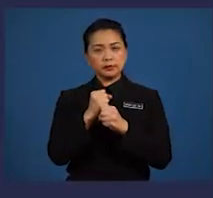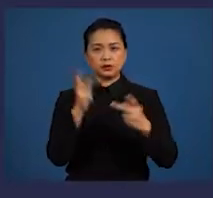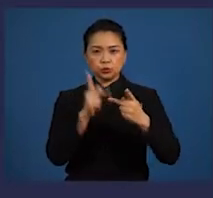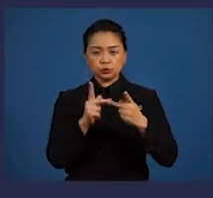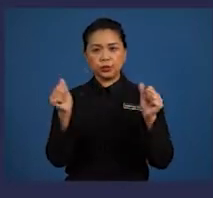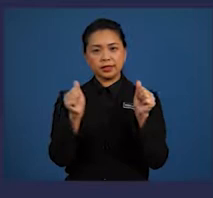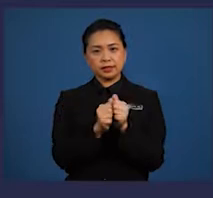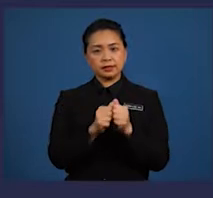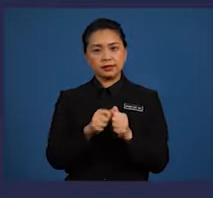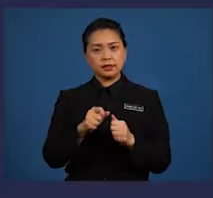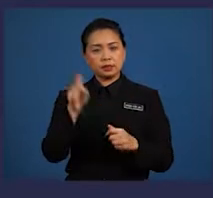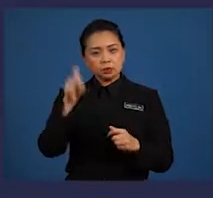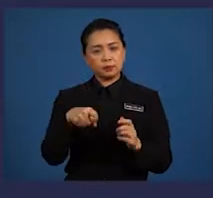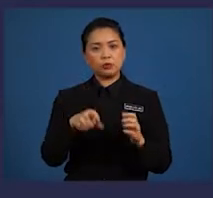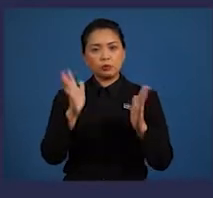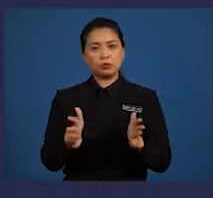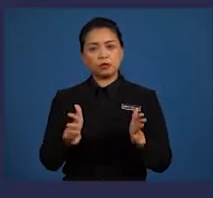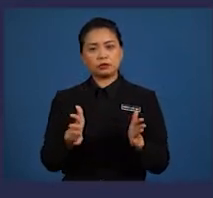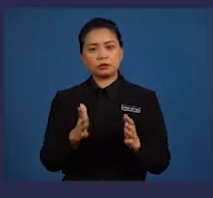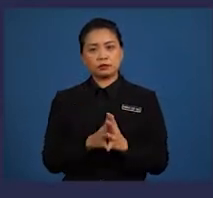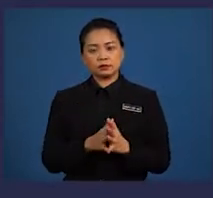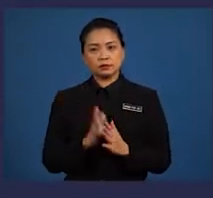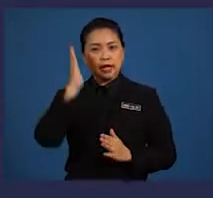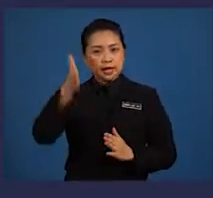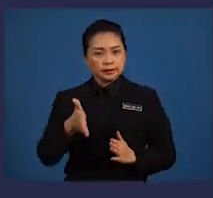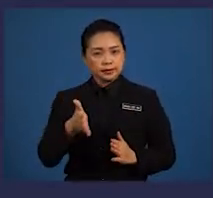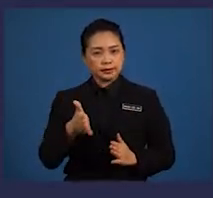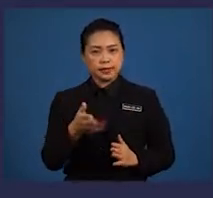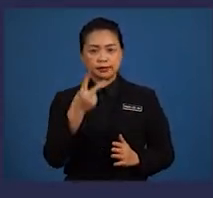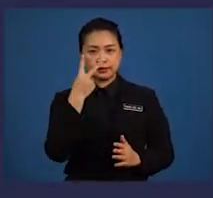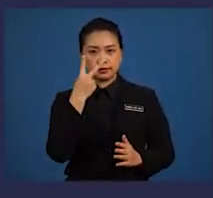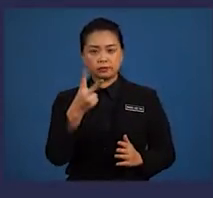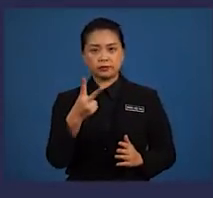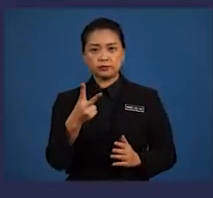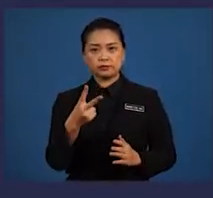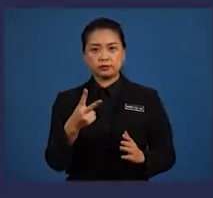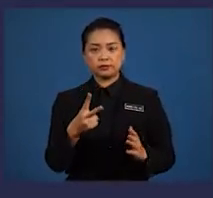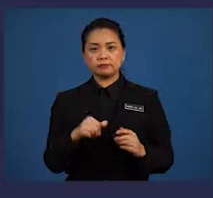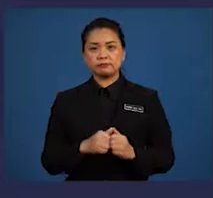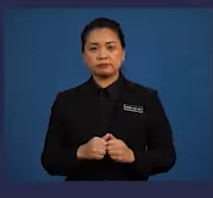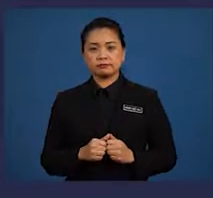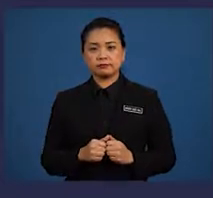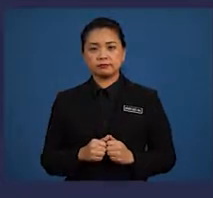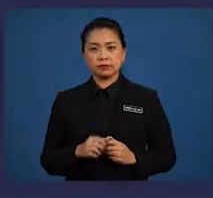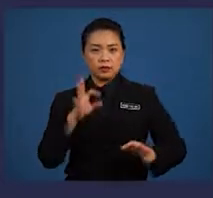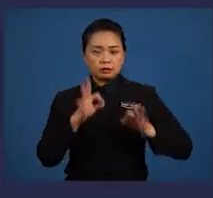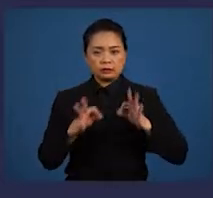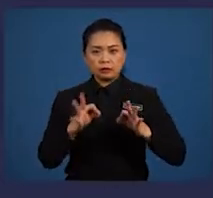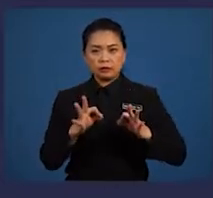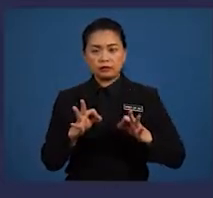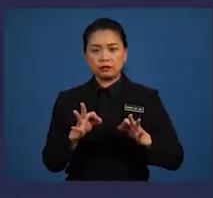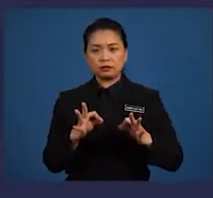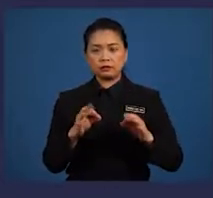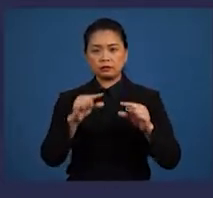disesuaikan dengan keperluan khalayak yang akan menikmati puisi bahaya dimaksud media kan jika